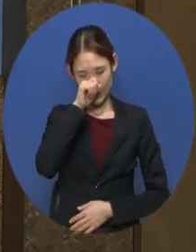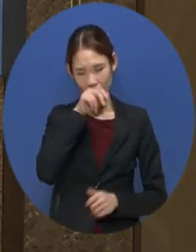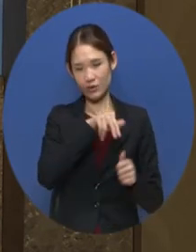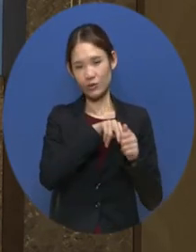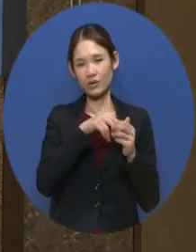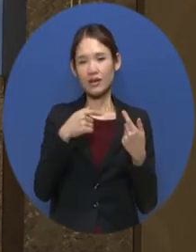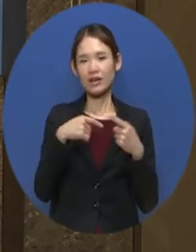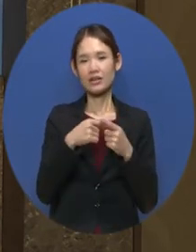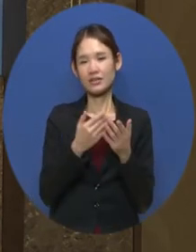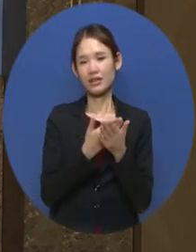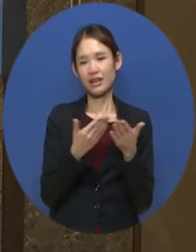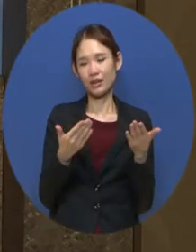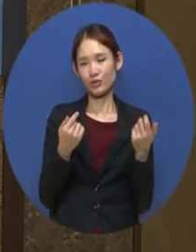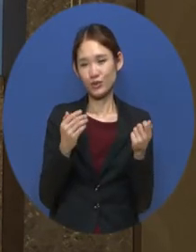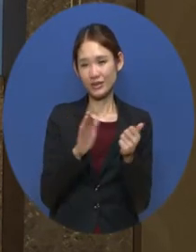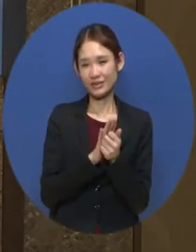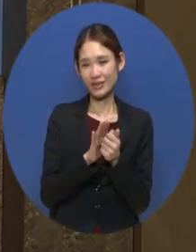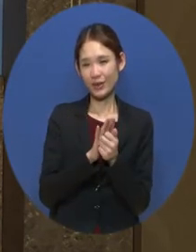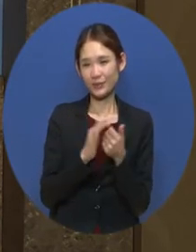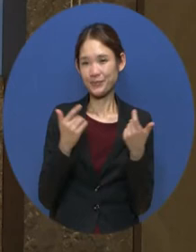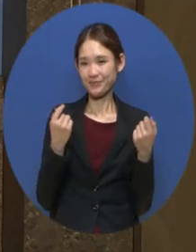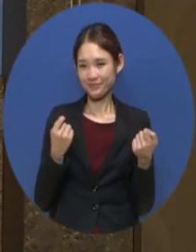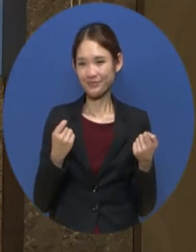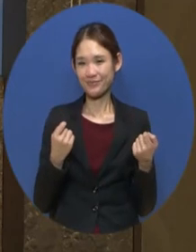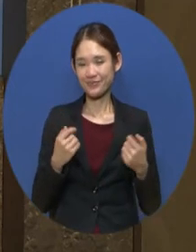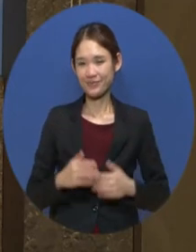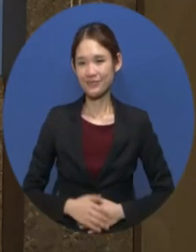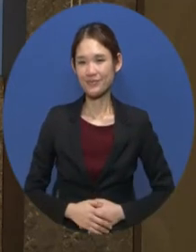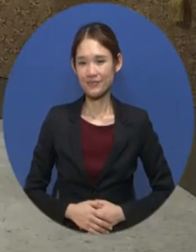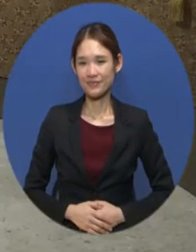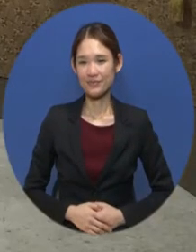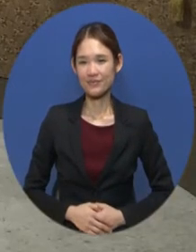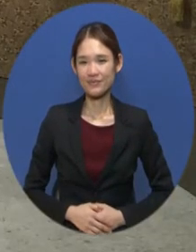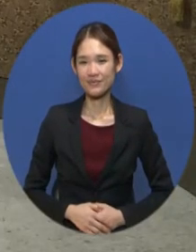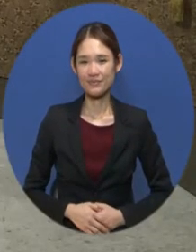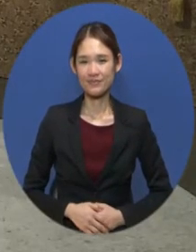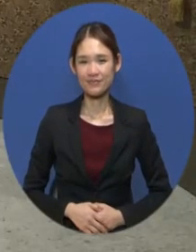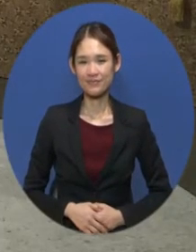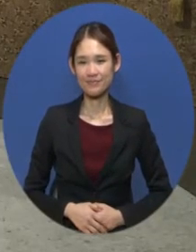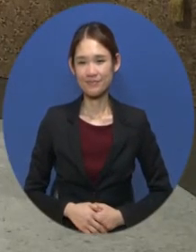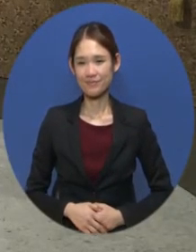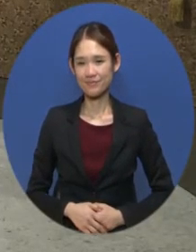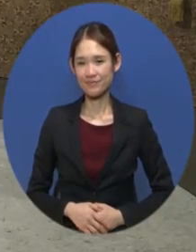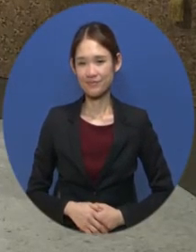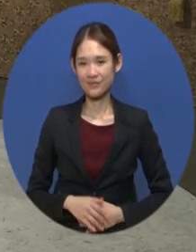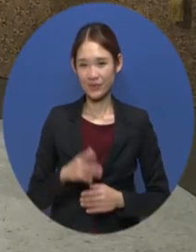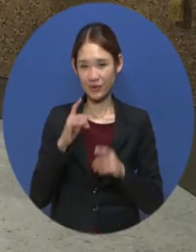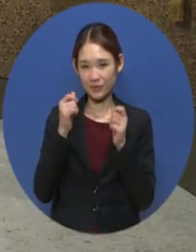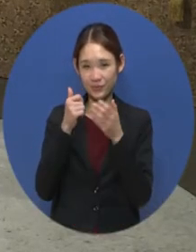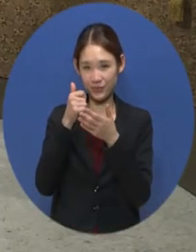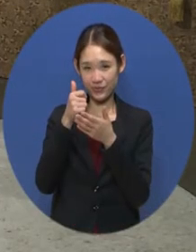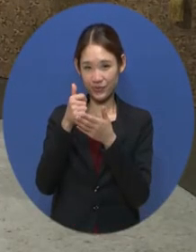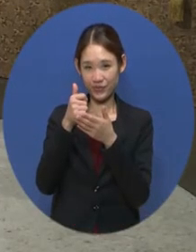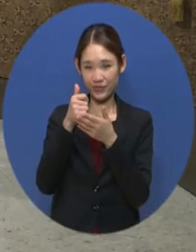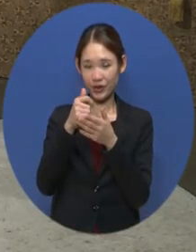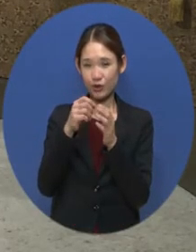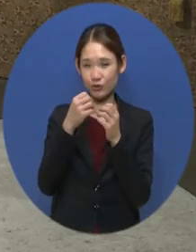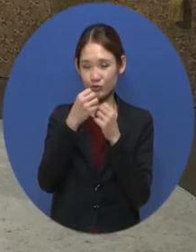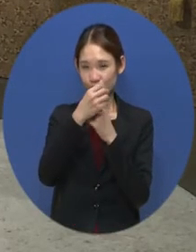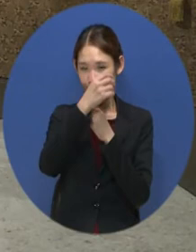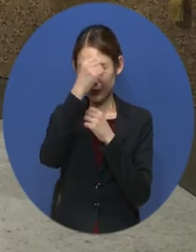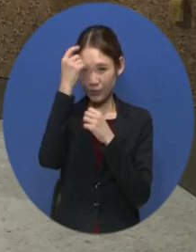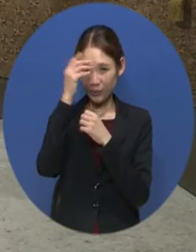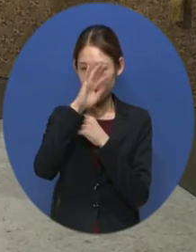좋은 정보를 또 같이 제공해 주는 그런 서비스가 되지 않을까 싶습니다. 네. 갑자기 팀장님이 이 빌 게이츠처럼